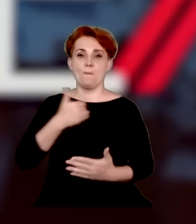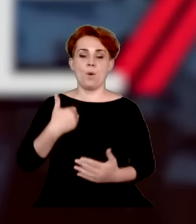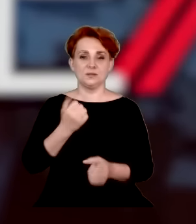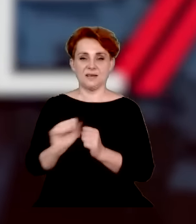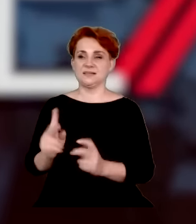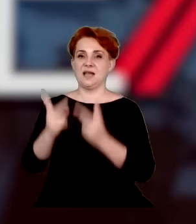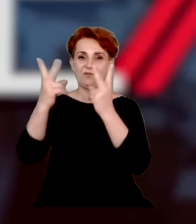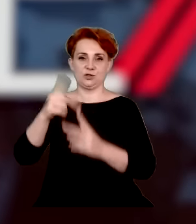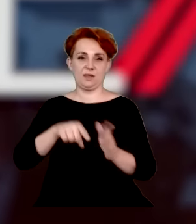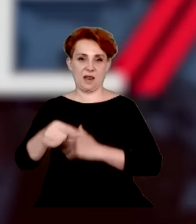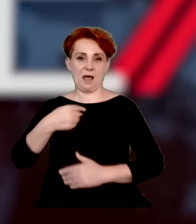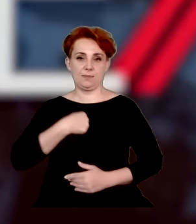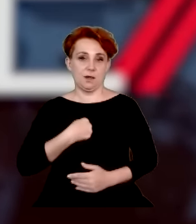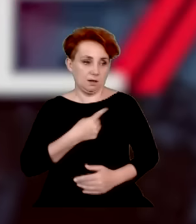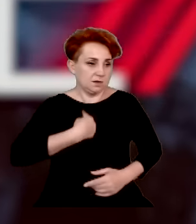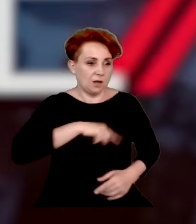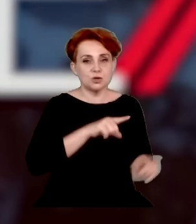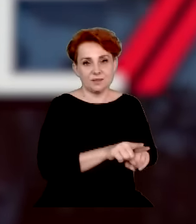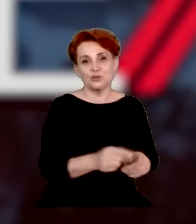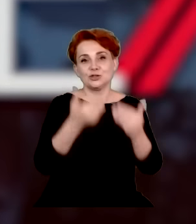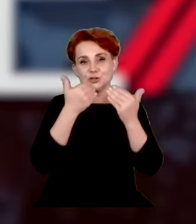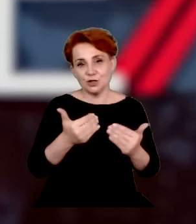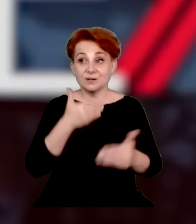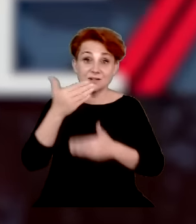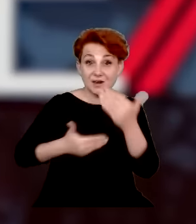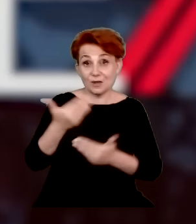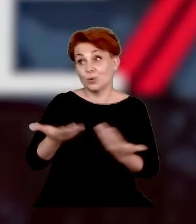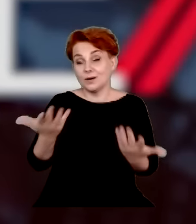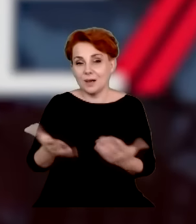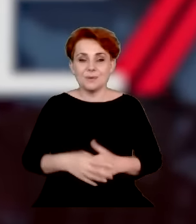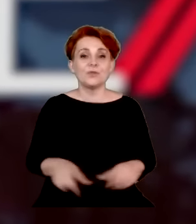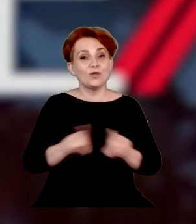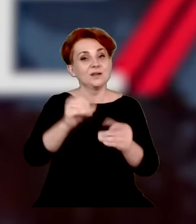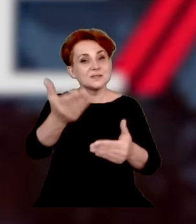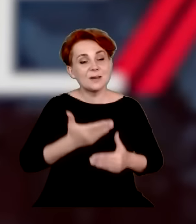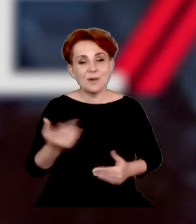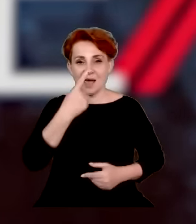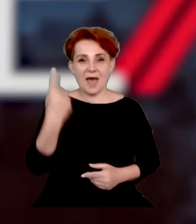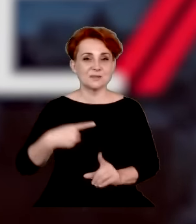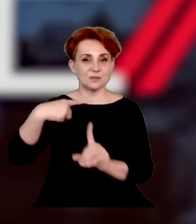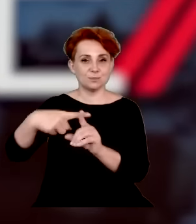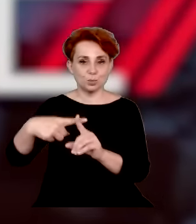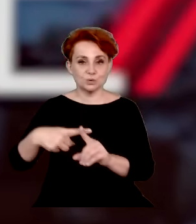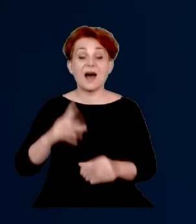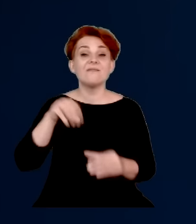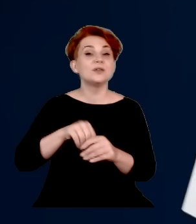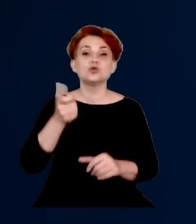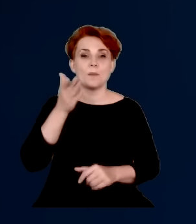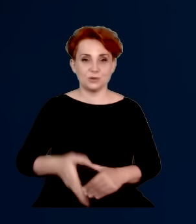priorytetem”. No, naszym też. Dziękujemy i gratulujemy przy okazji. No i zapraszamy na Express Plus, a w nim...